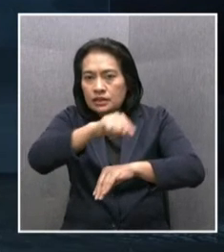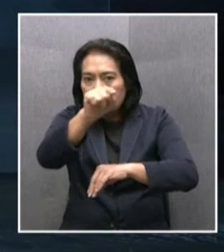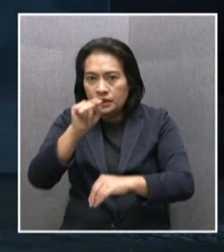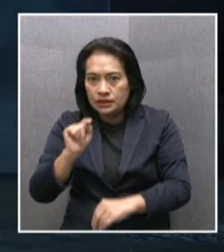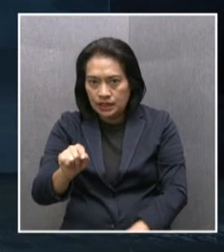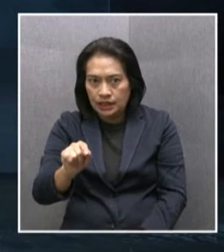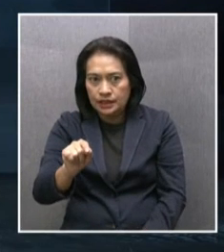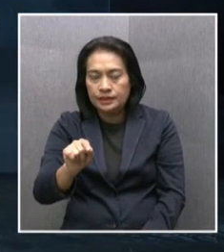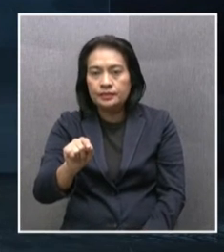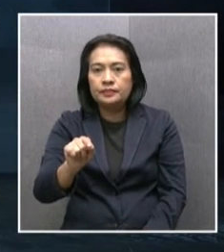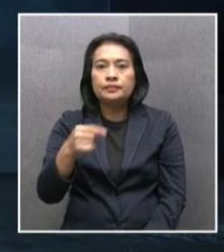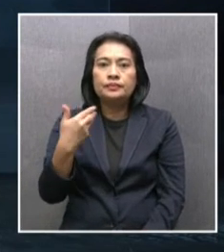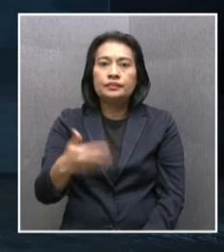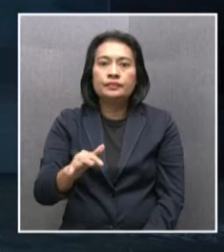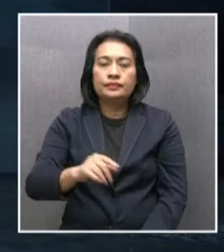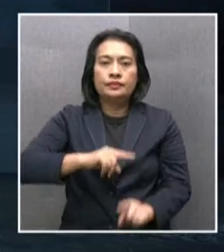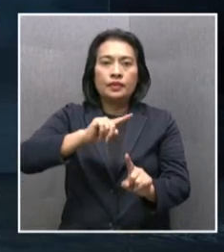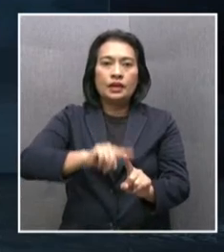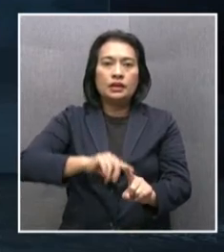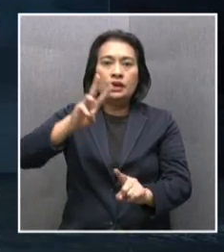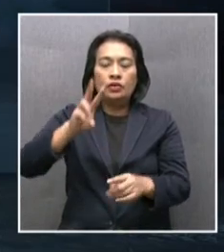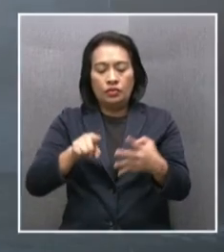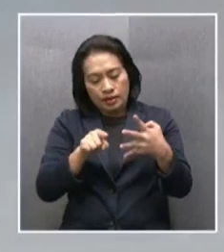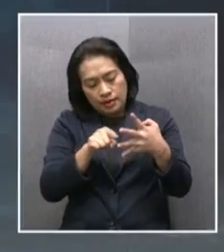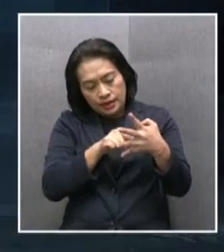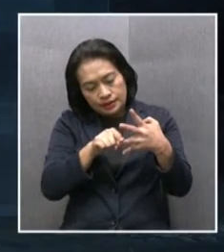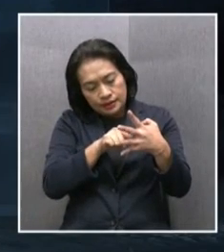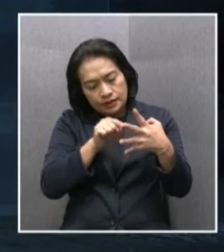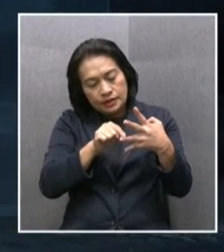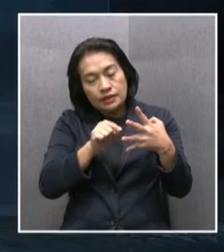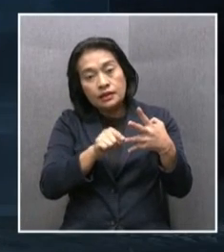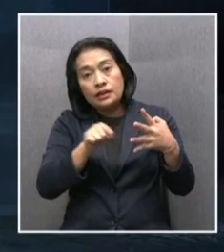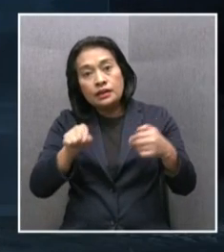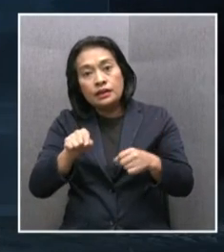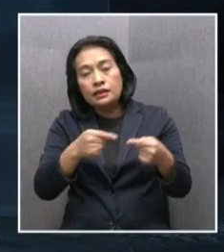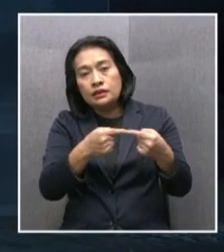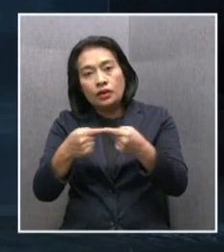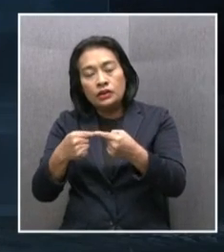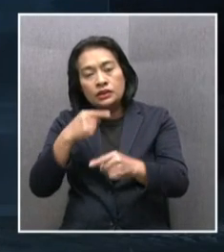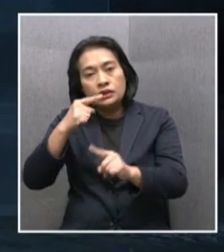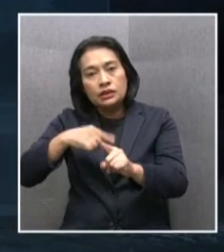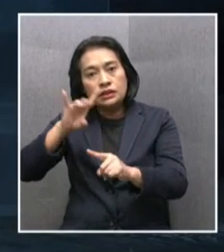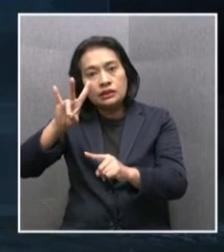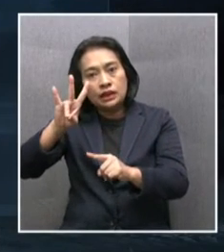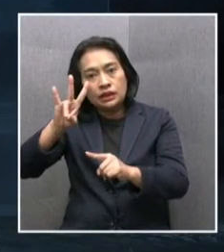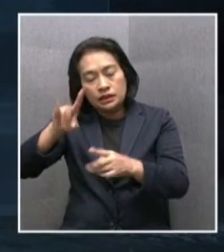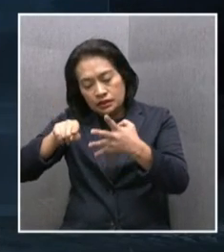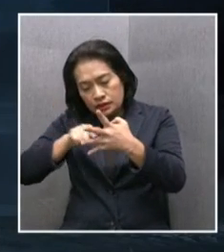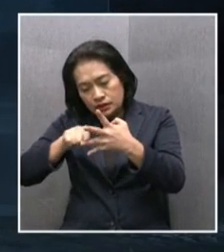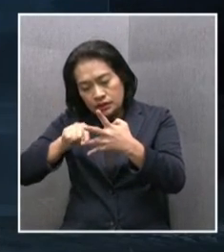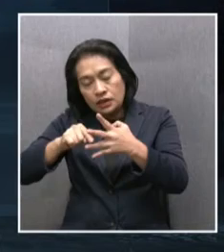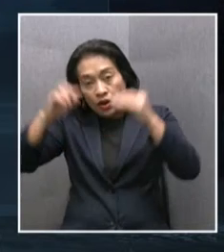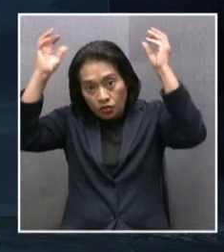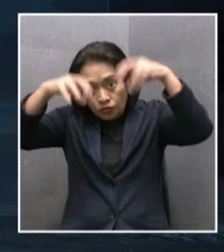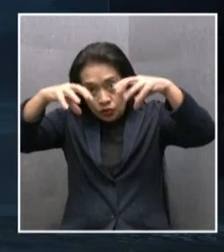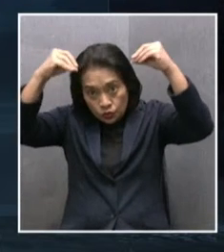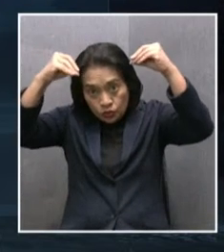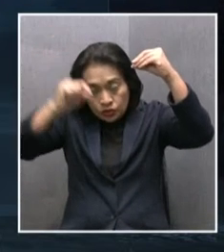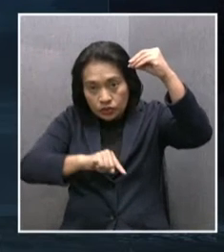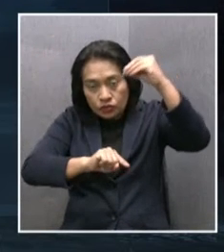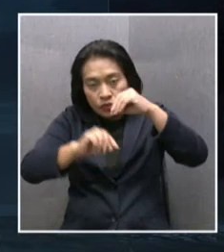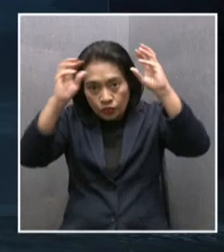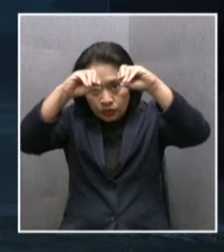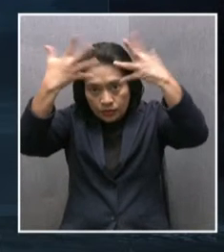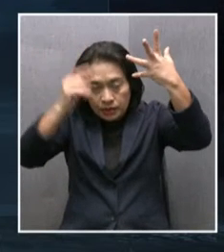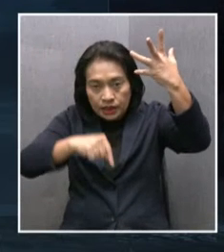และในช่วงประมาณกลางเดือนมิถุนายนนะครับจนถึงกลางเดือนกรกฎาคมจะเกิดสภาวะฝนทิ้งช่วงปริมาณและการกระจ